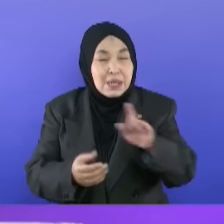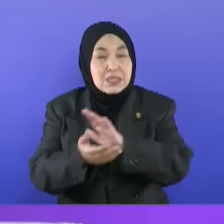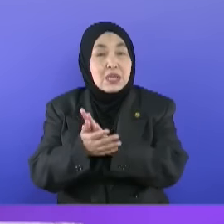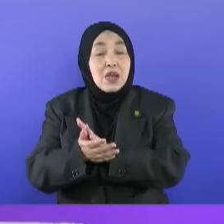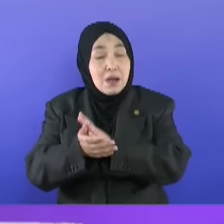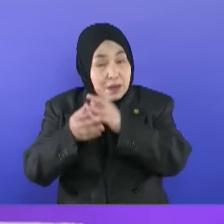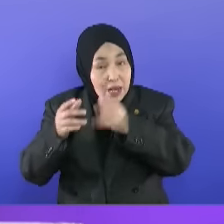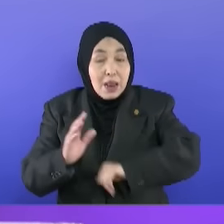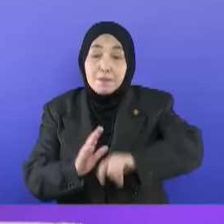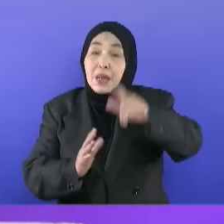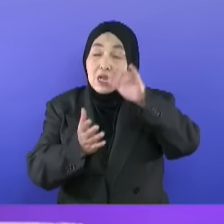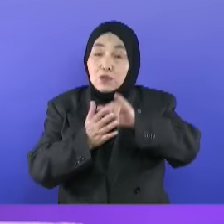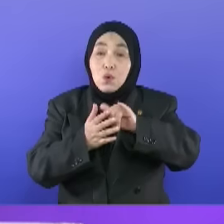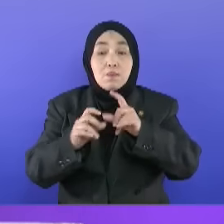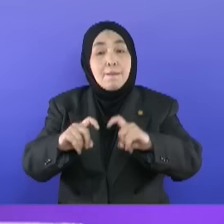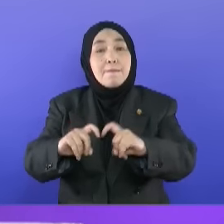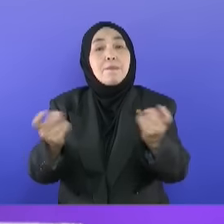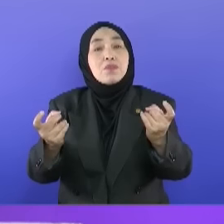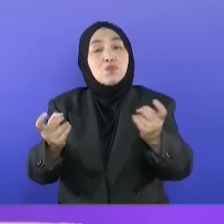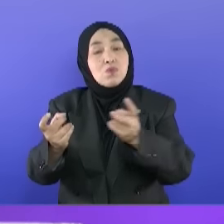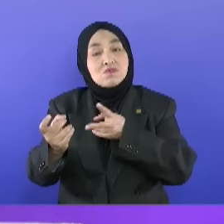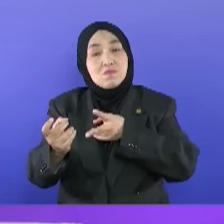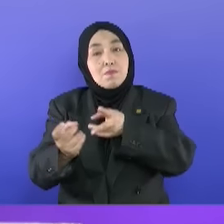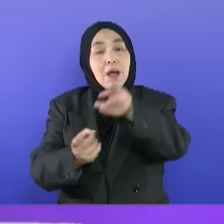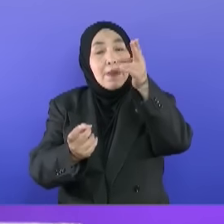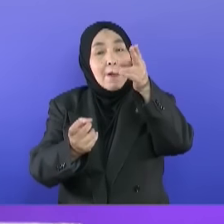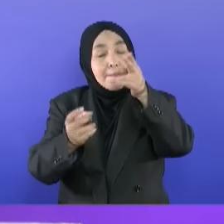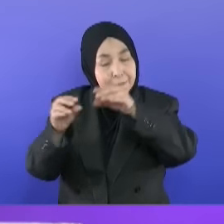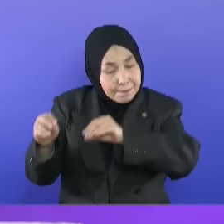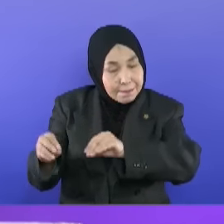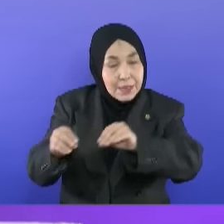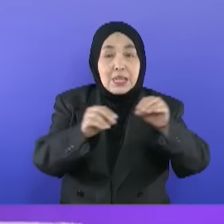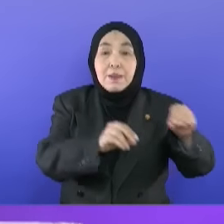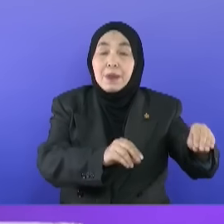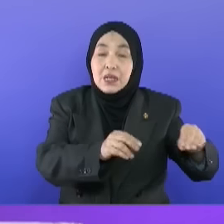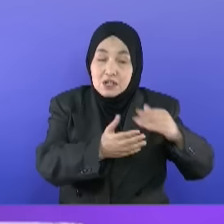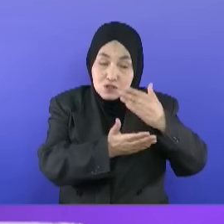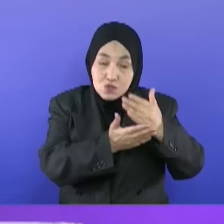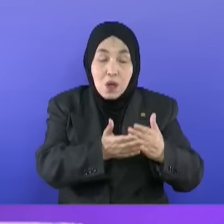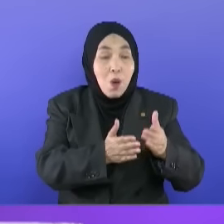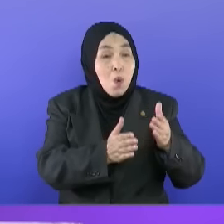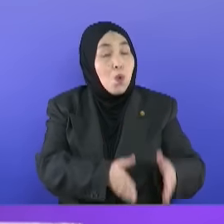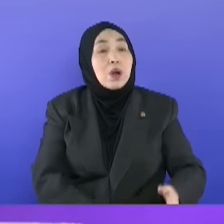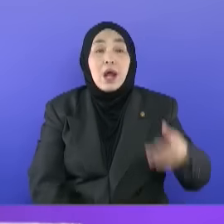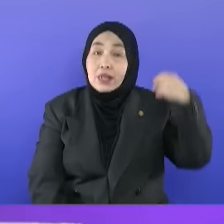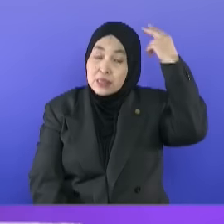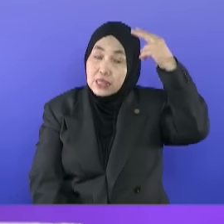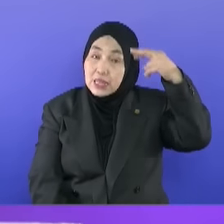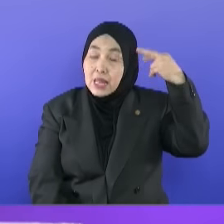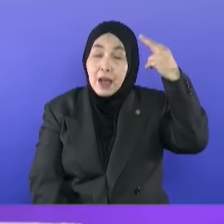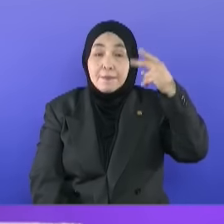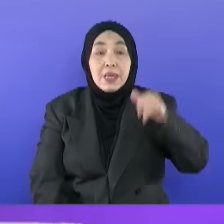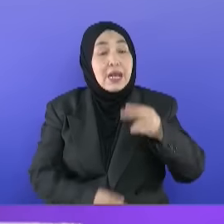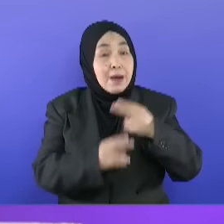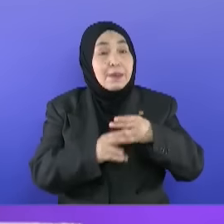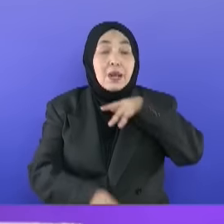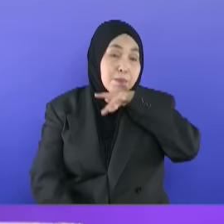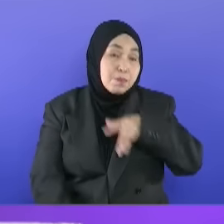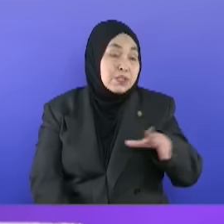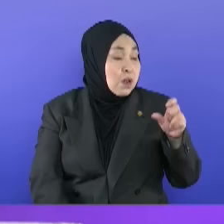kurniaan kelebihan itu diputuskan. Kamu berpindah kepada seorang nabi yang bernama Nabi Muhammad Sallallahualaihiwasallam.